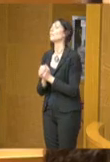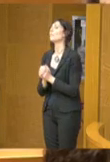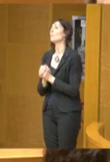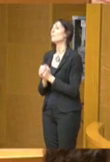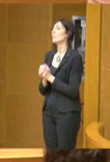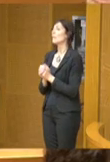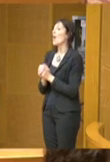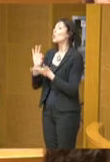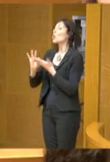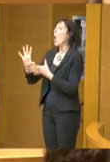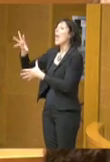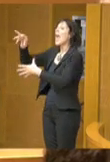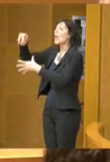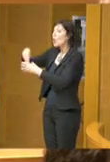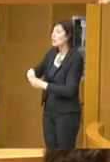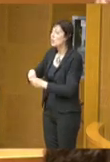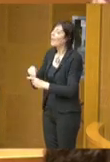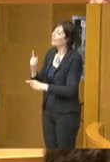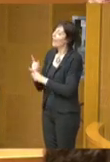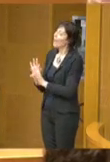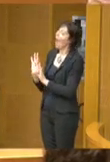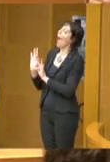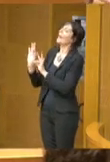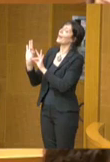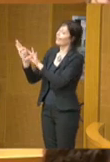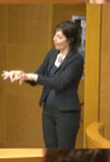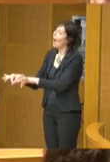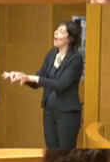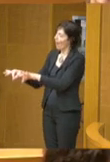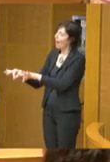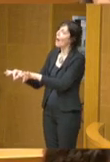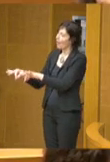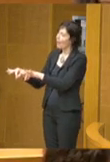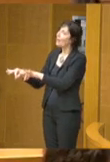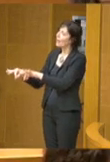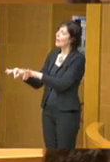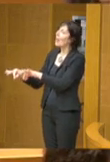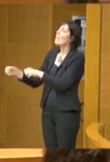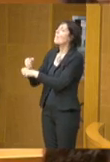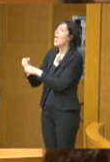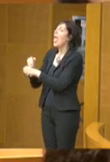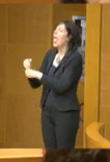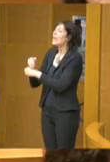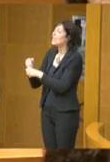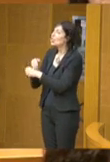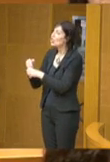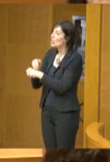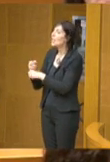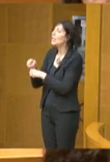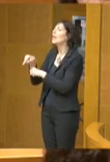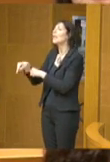Scuola inclusiva, ma bisogna arrivarci. La somministrazione dei medicinali che non richiedono